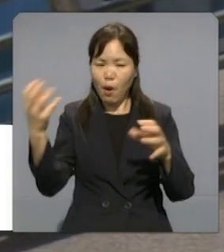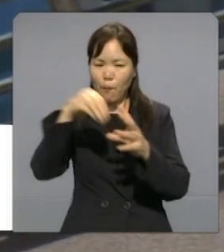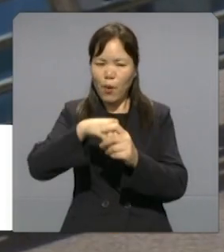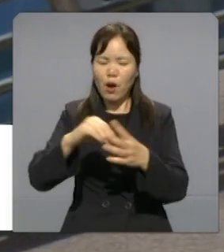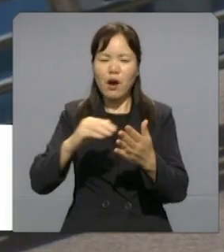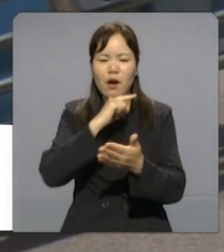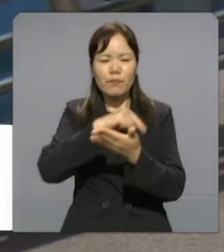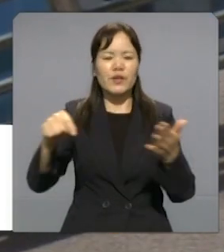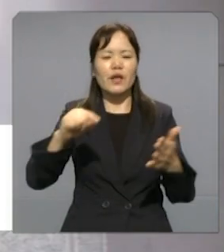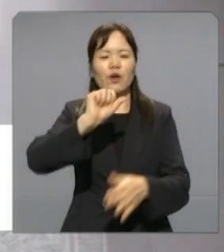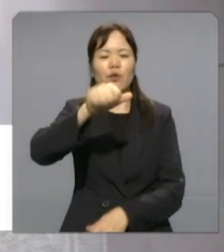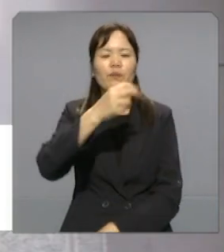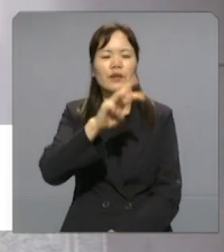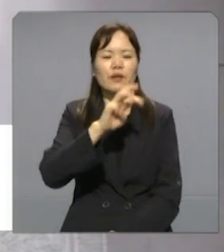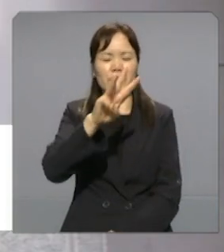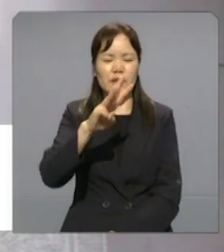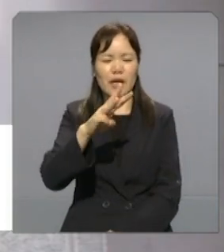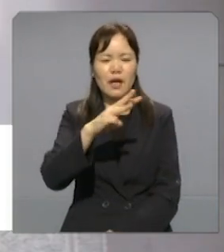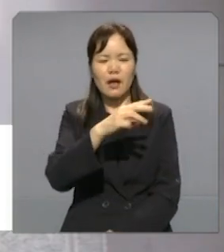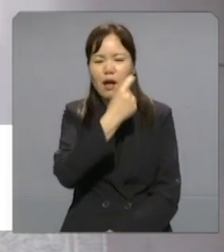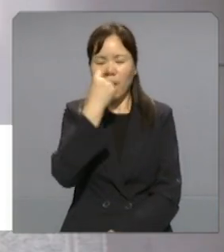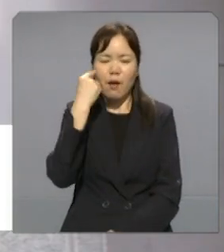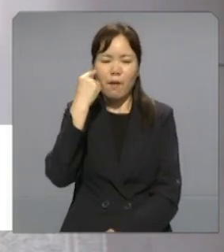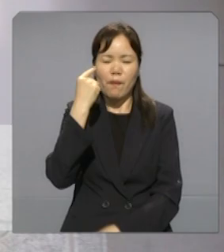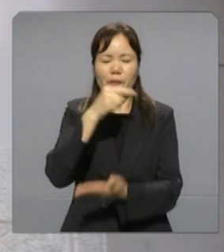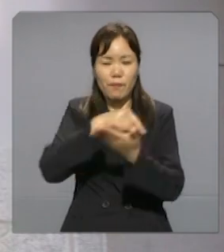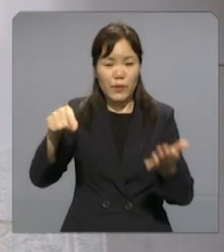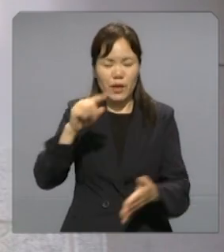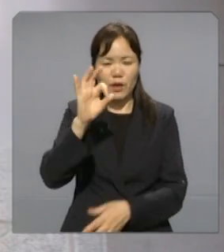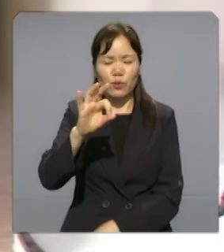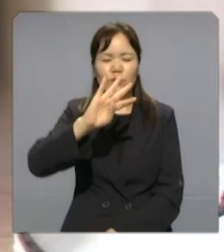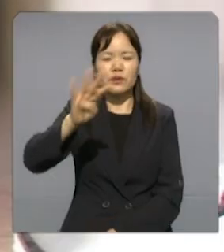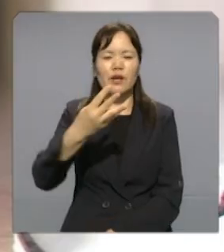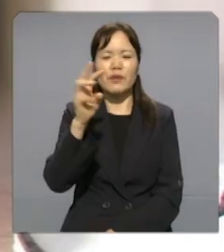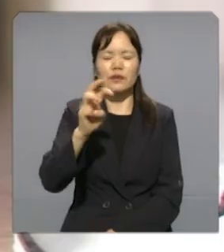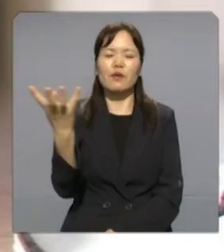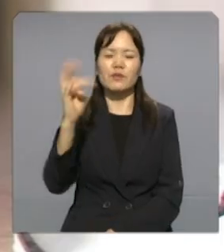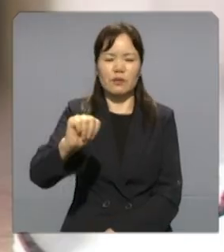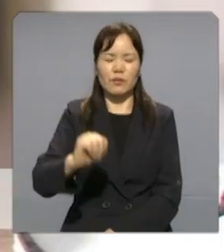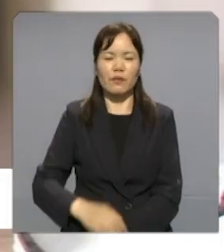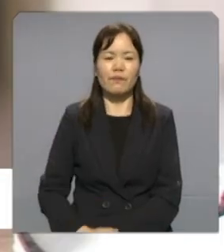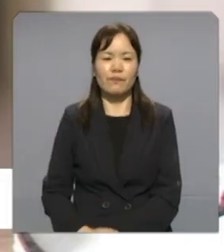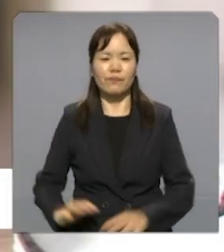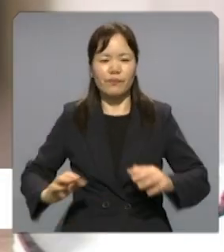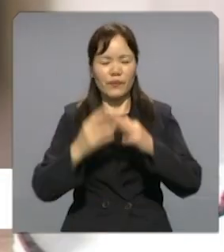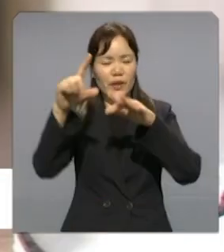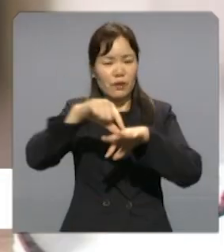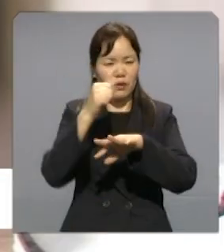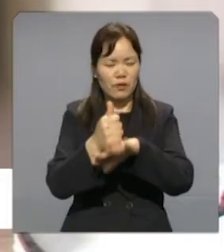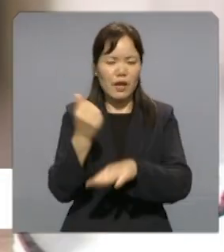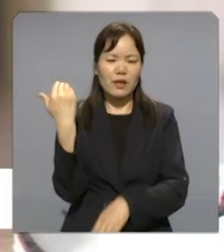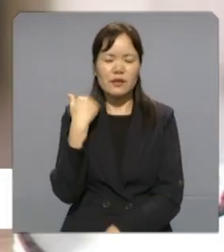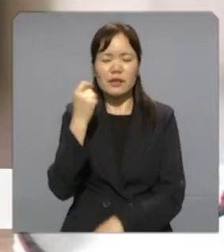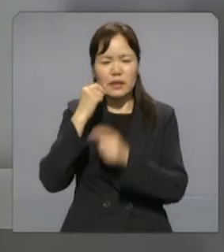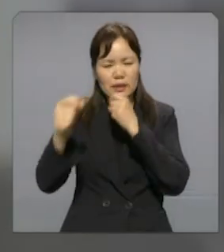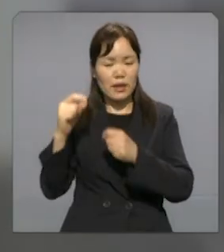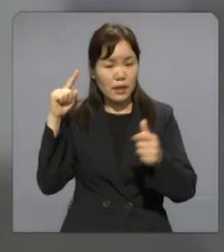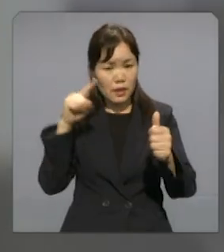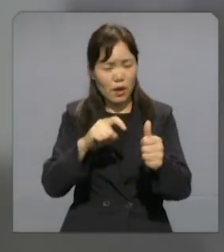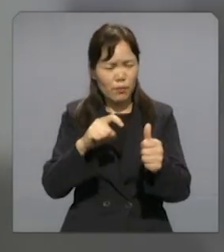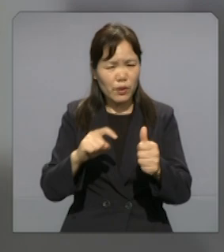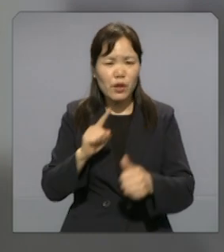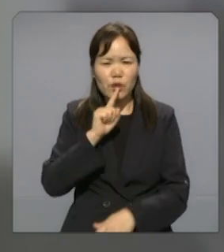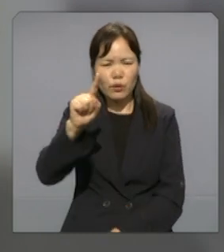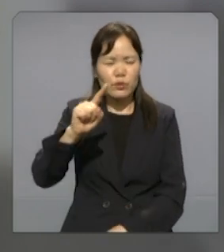500 30세 명 전세보증금 피해액은 430억에 이릅니다 건축항 전세자기 관련 경찰 고소 건수가 400여